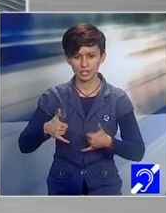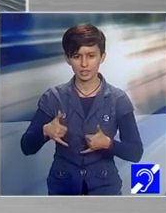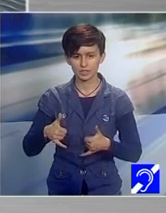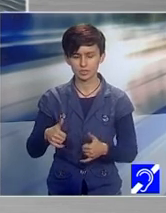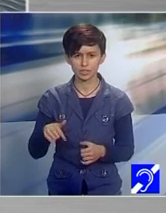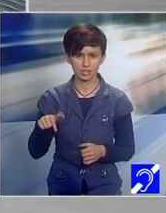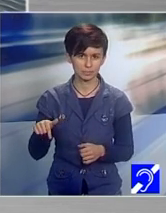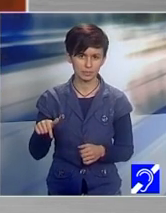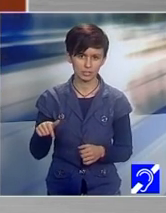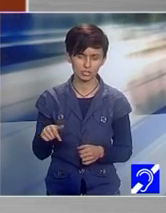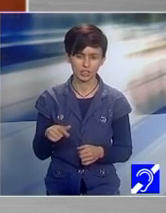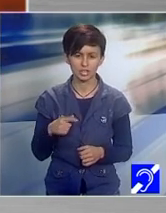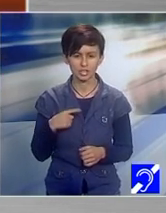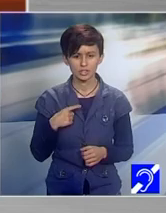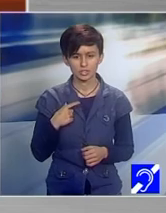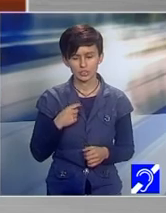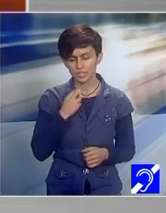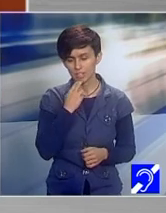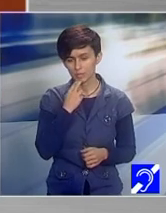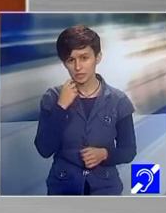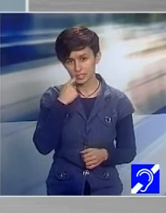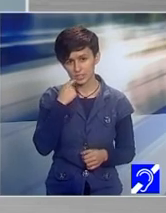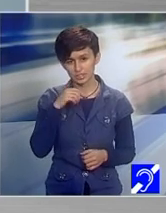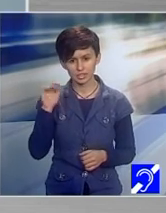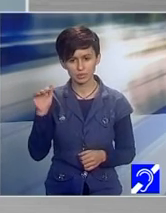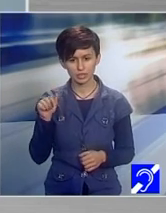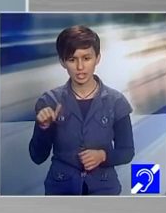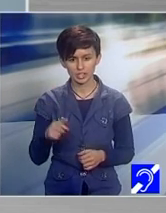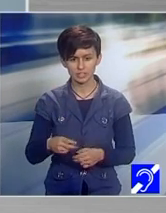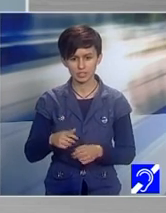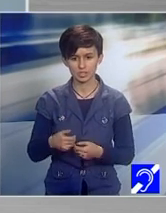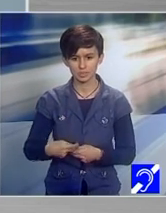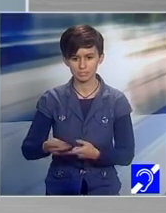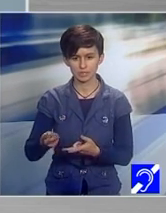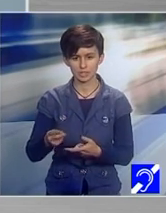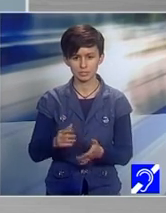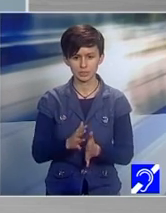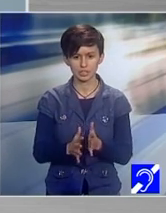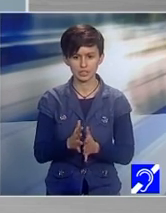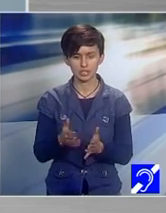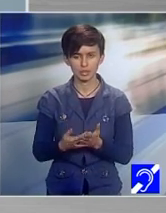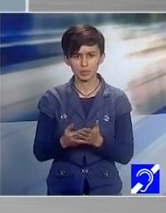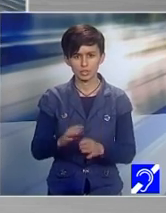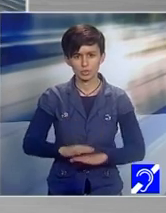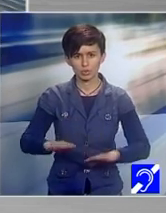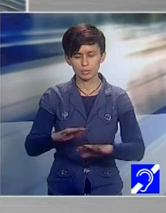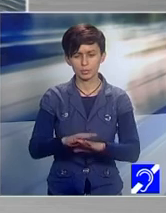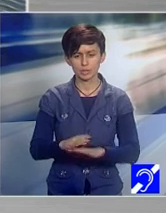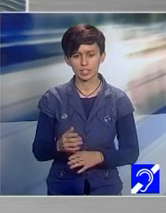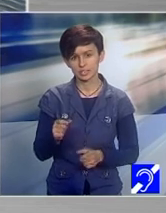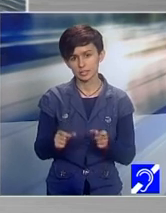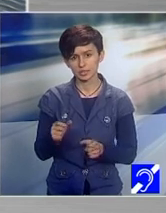clujene? Deci, ei să răspândească semne pentru populație despre care poliția știe și,